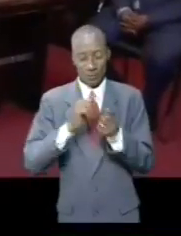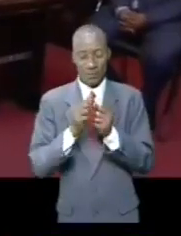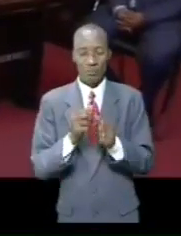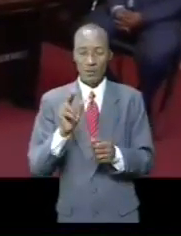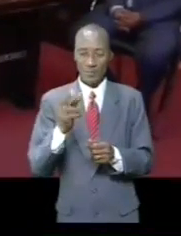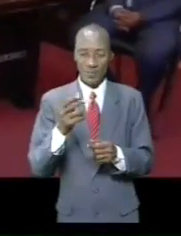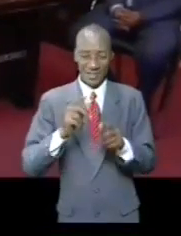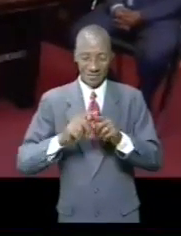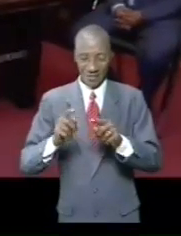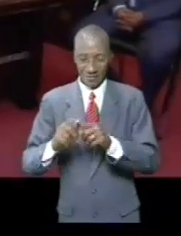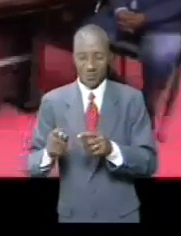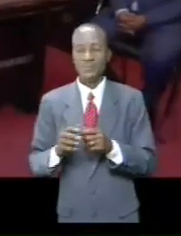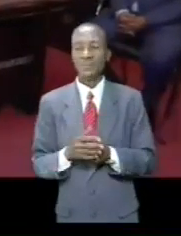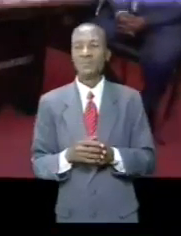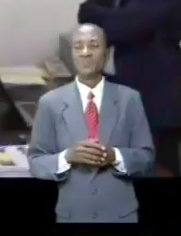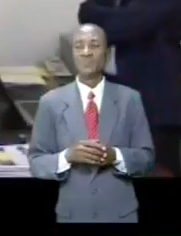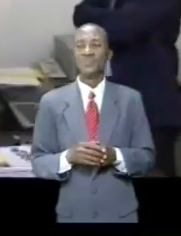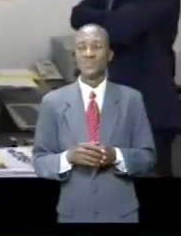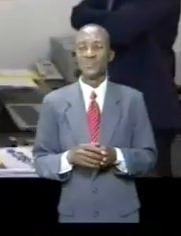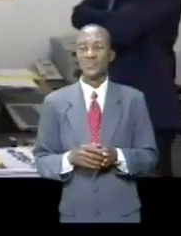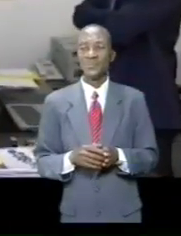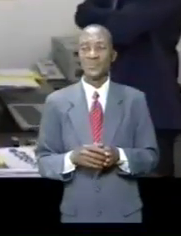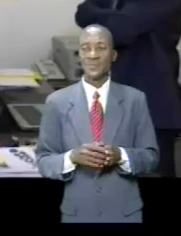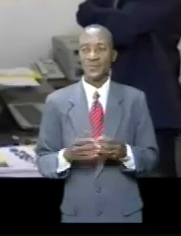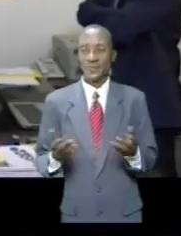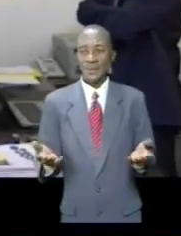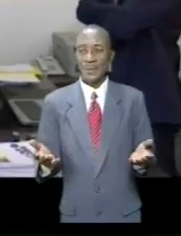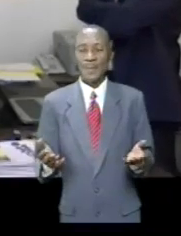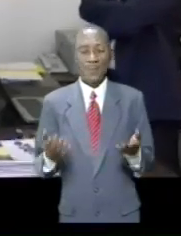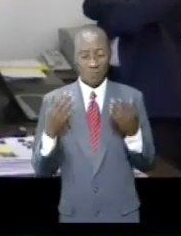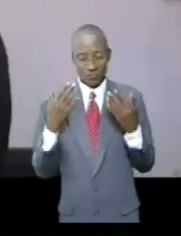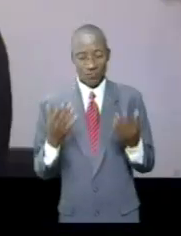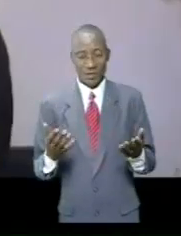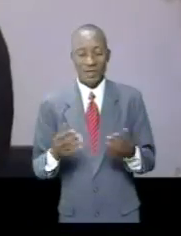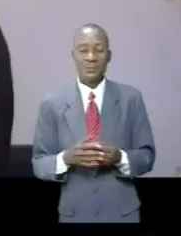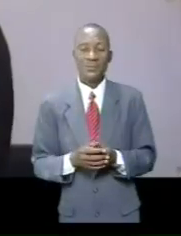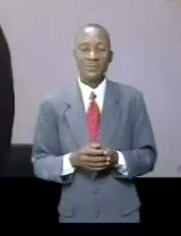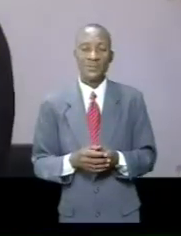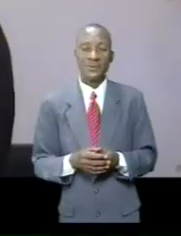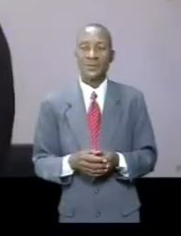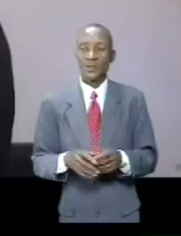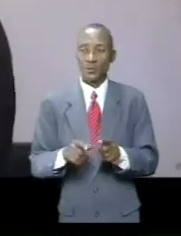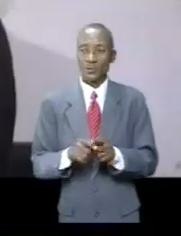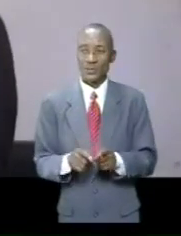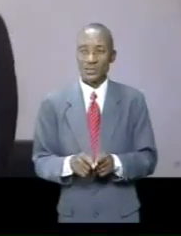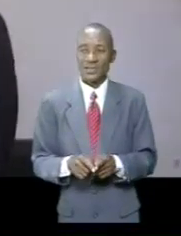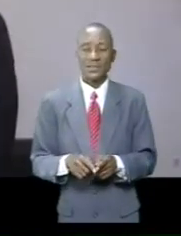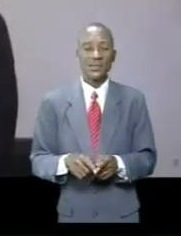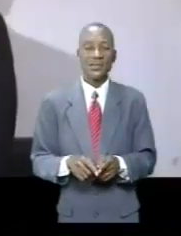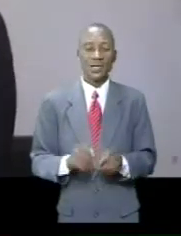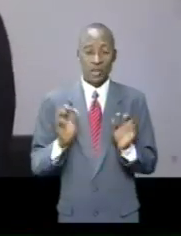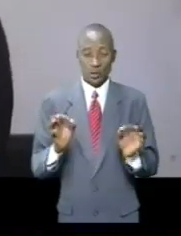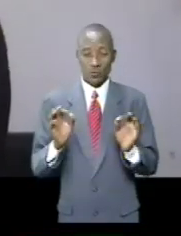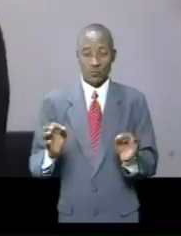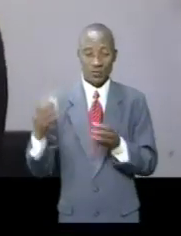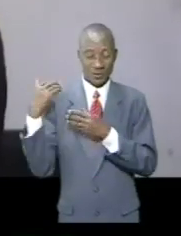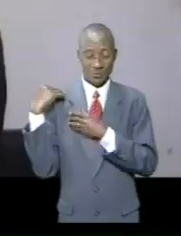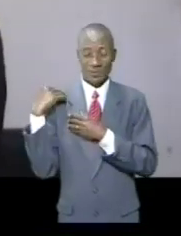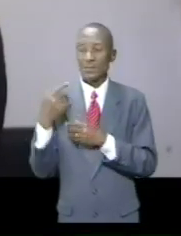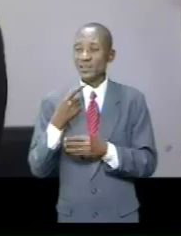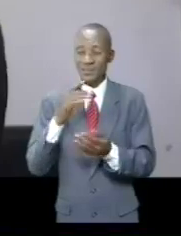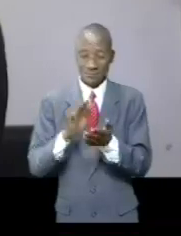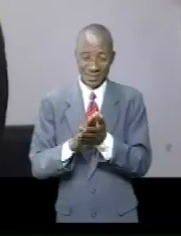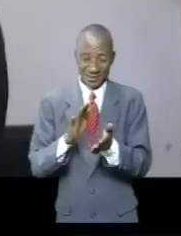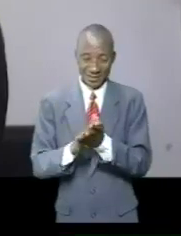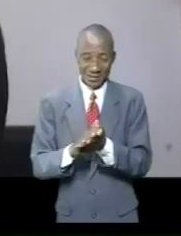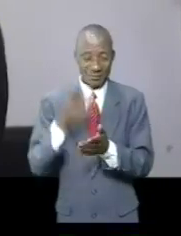repromis a quant à lui salué la portée historique de l'événement avant de remercier ses prédécesseurs pour cette marque de reconnaissance